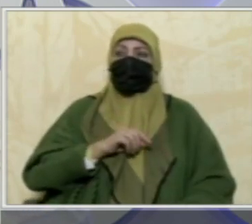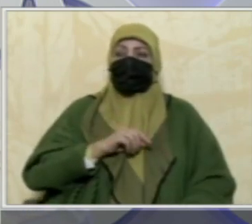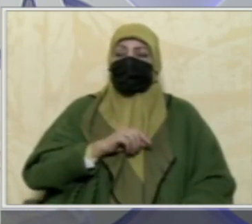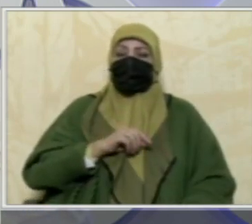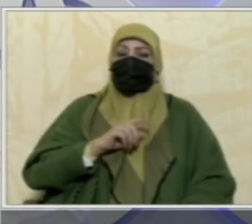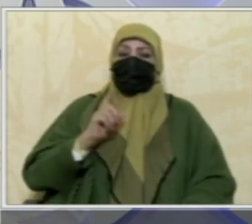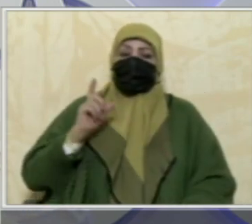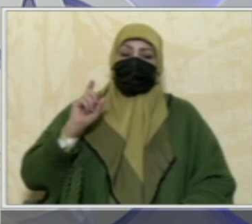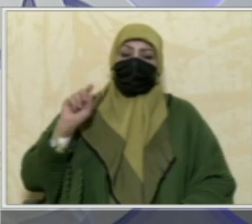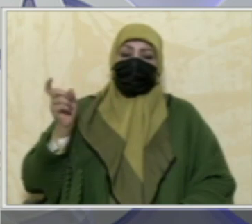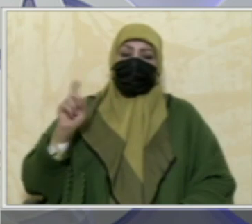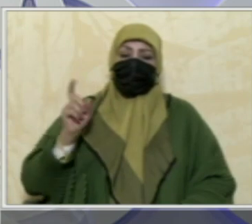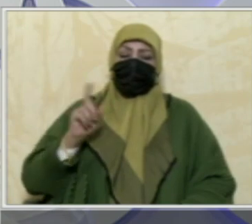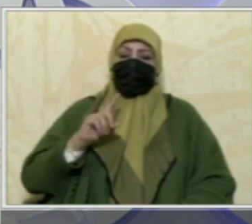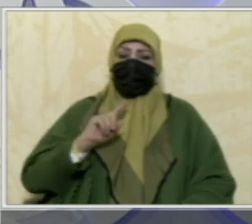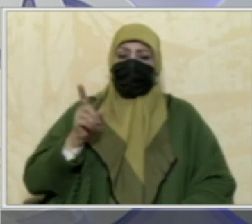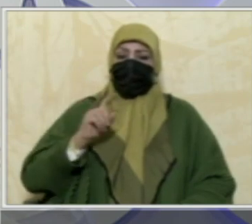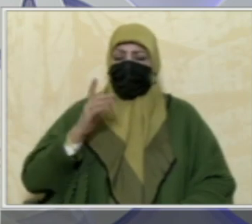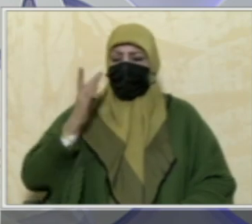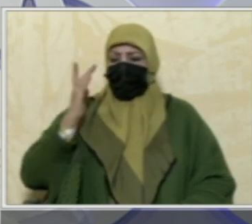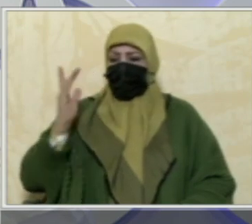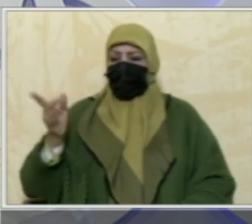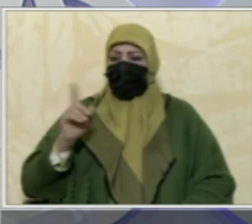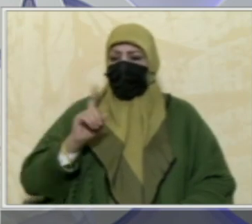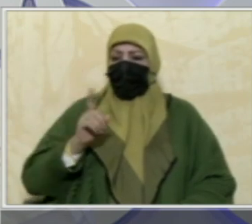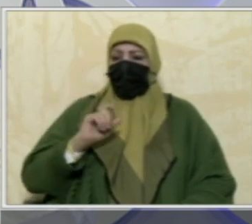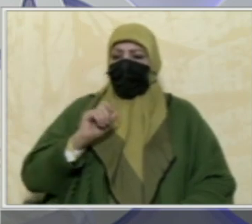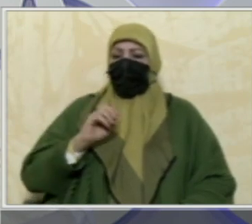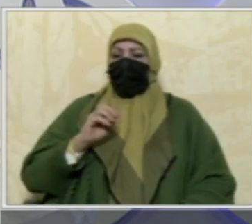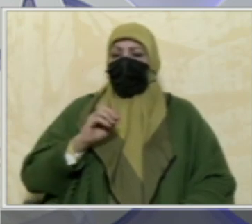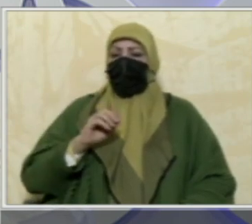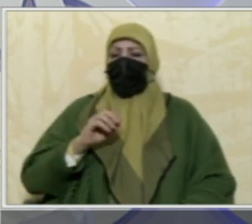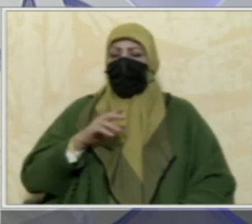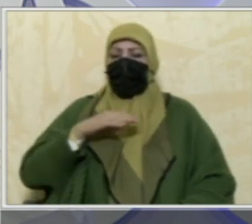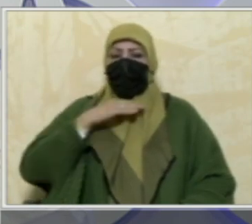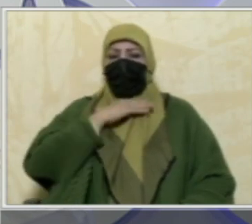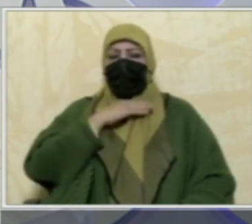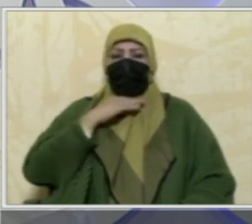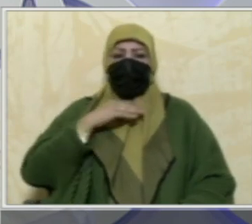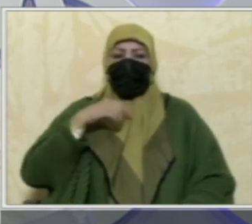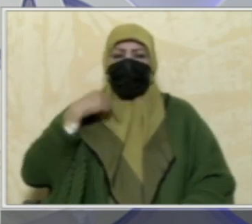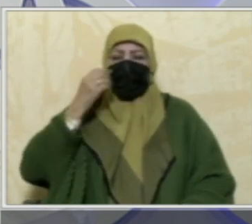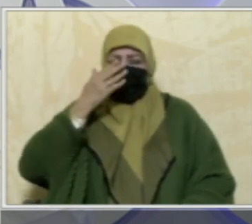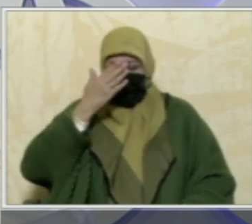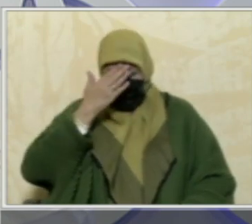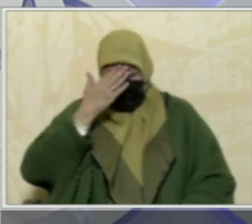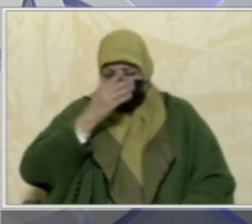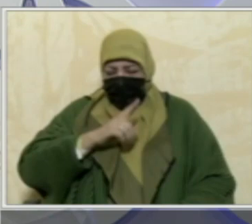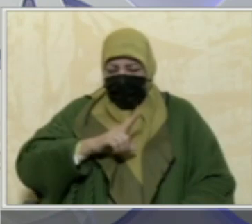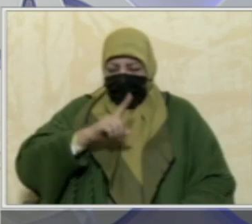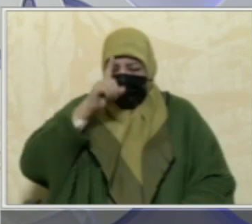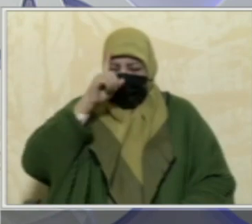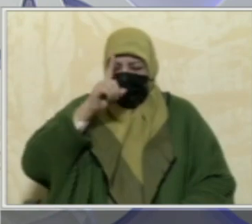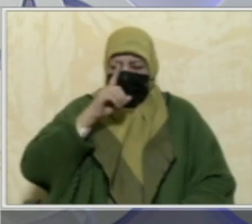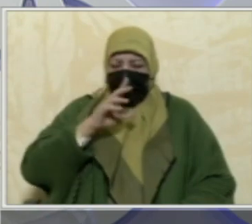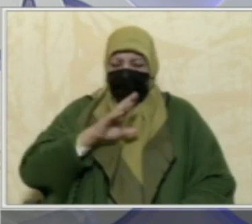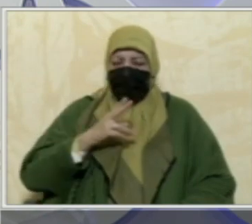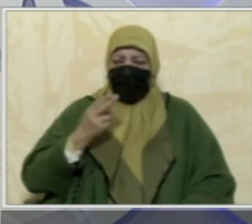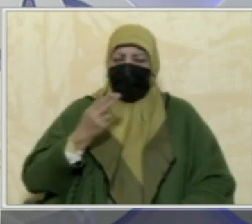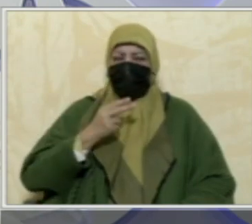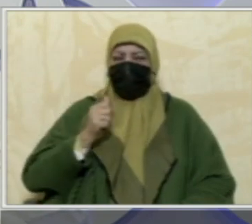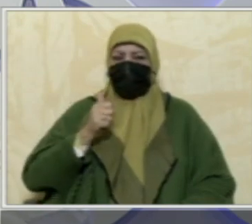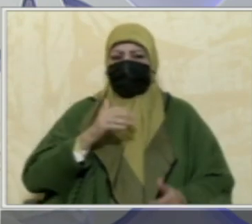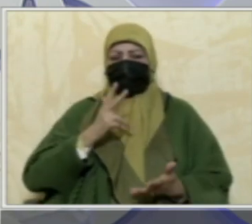لان الاضحيه عباده ونسوك وشعيره والكافر ليس اهلا للقربى